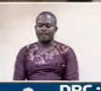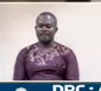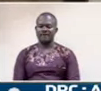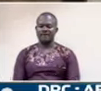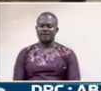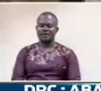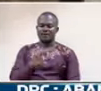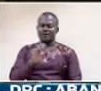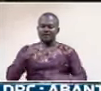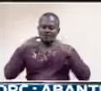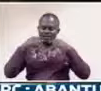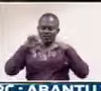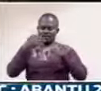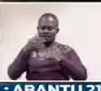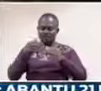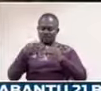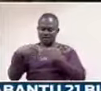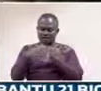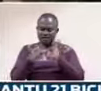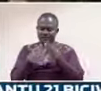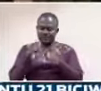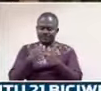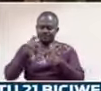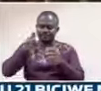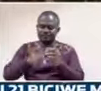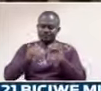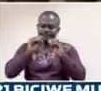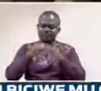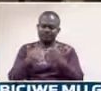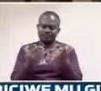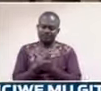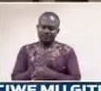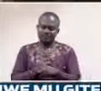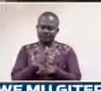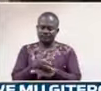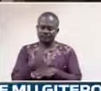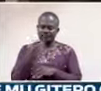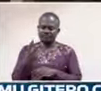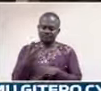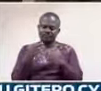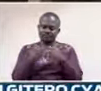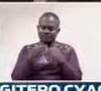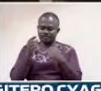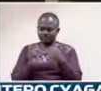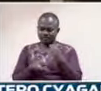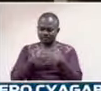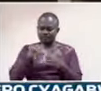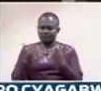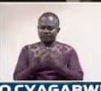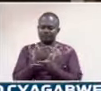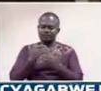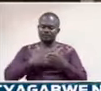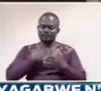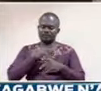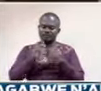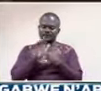REB ivuga ko ibyumba birimo kubakwa n'ibiramuka byuzuye hazaba hakenewe abarimu bashya bagera ku 28,000. Mu bindi bishya birimo kwishimirwa